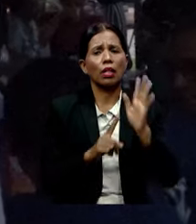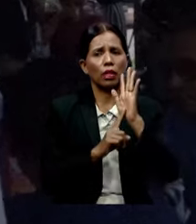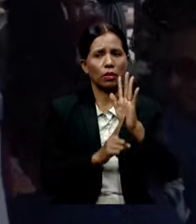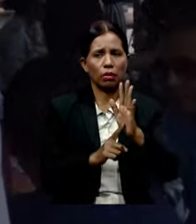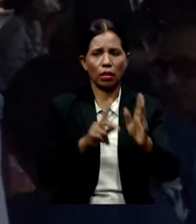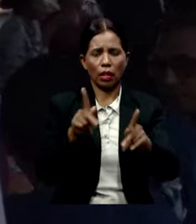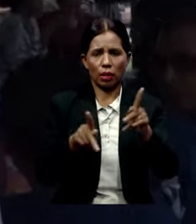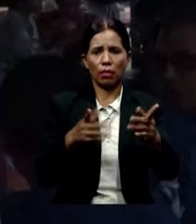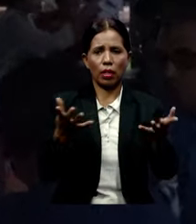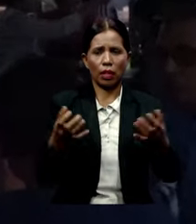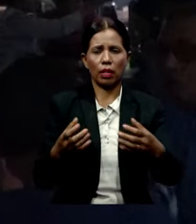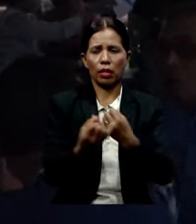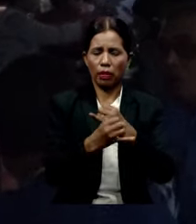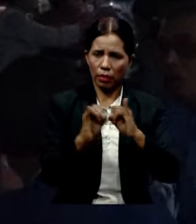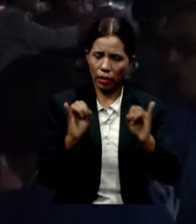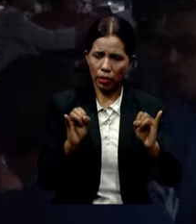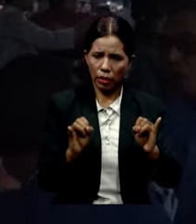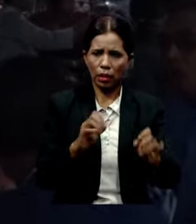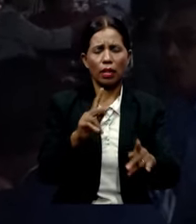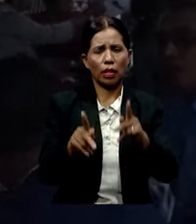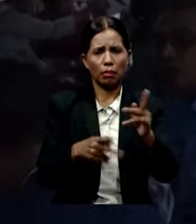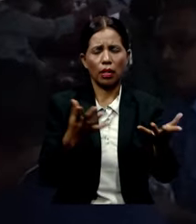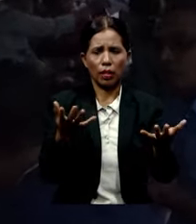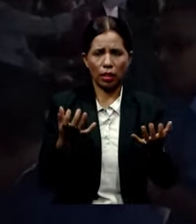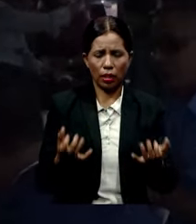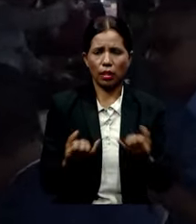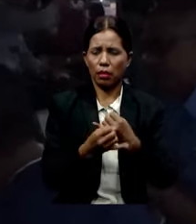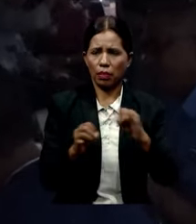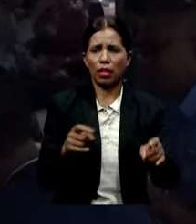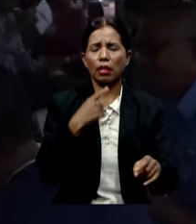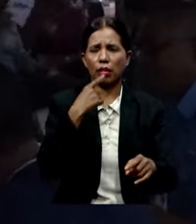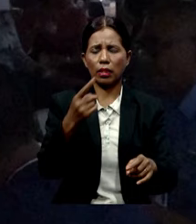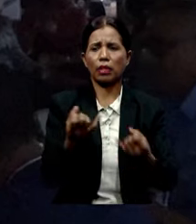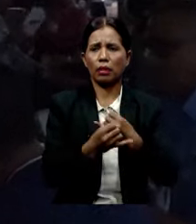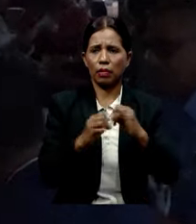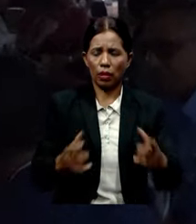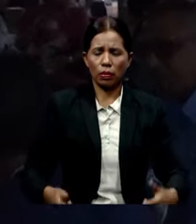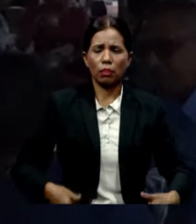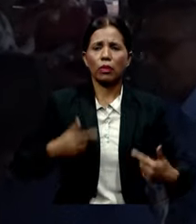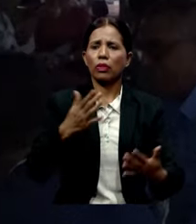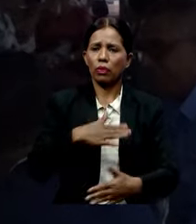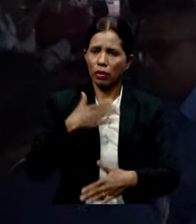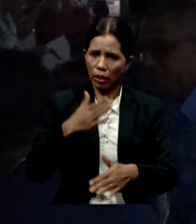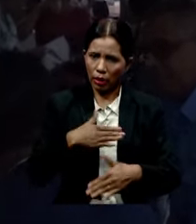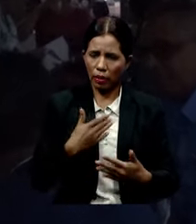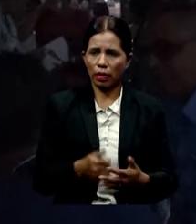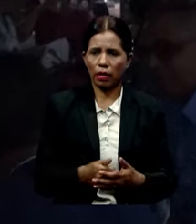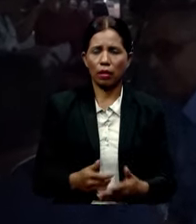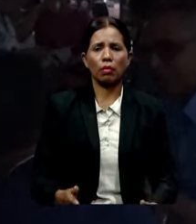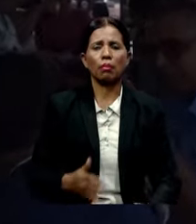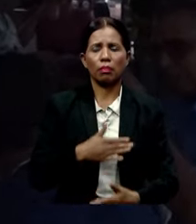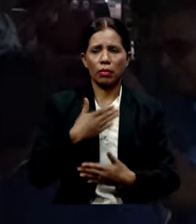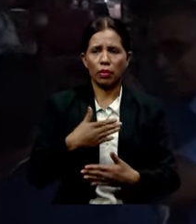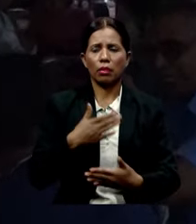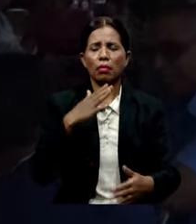povu akar ukuan dunia. I povo akaru kuane ane so yang amudi yang kata ukuan atau moris aksolok i moris aksolok nteng ke